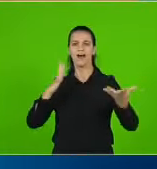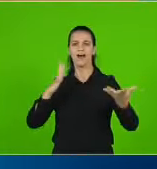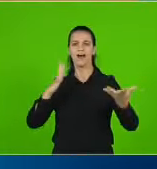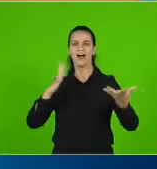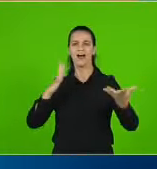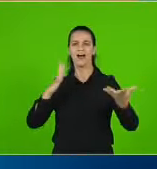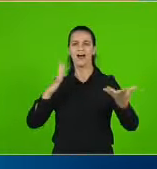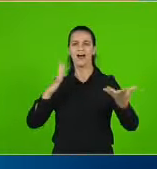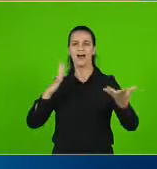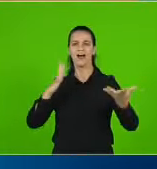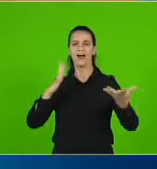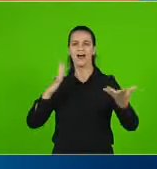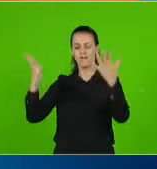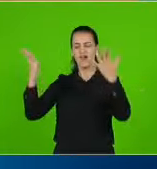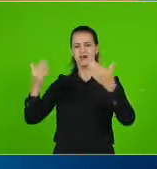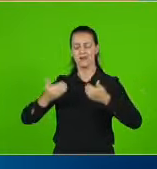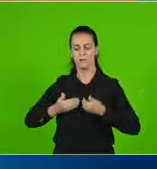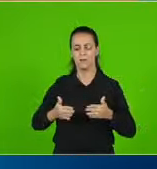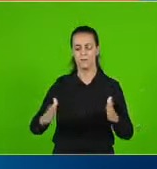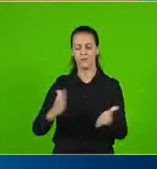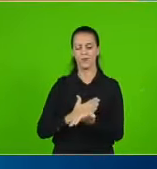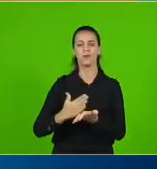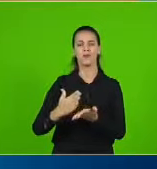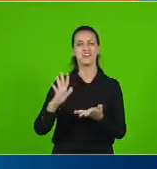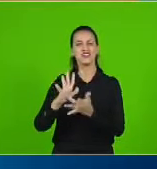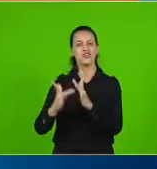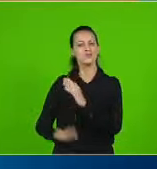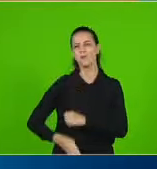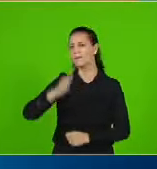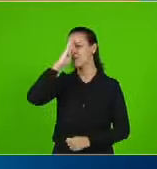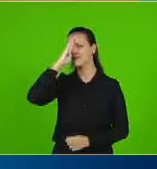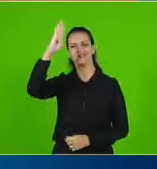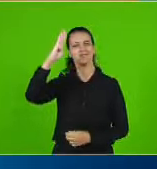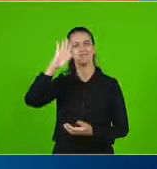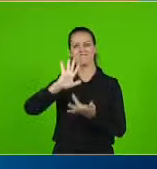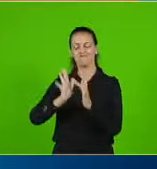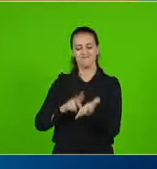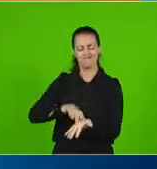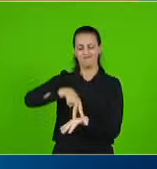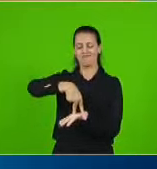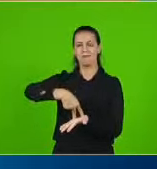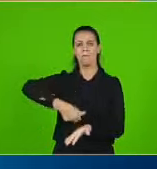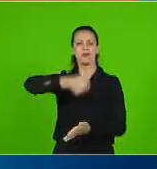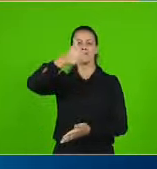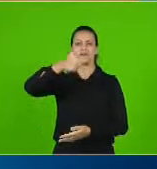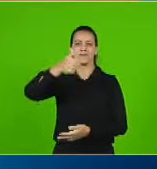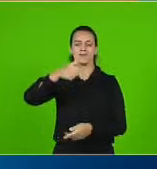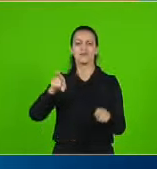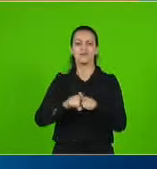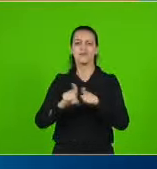Иисус – хлеб жизни. Первые плоды. Иисус, Он первый плод, первый